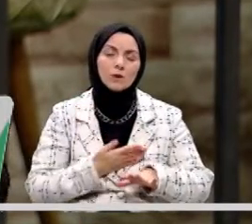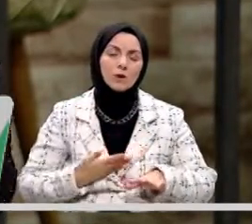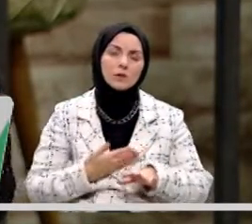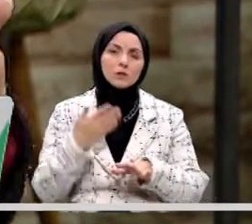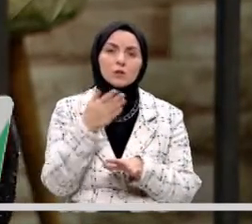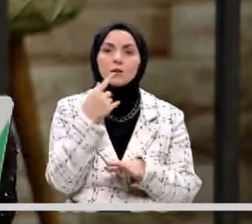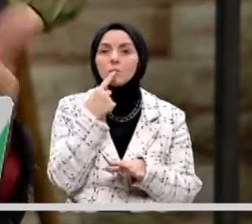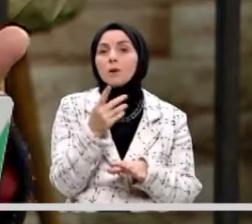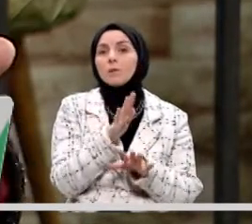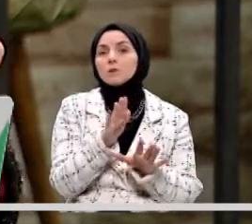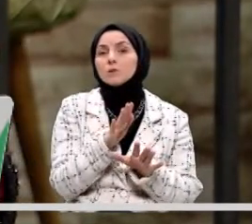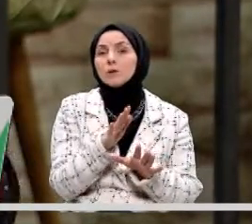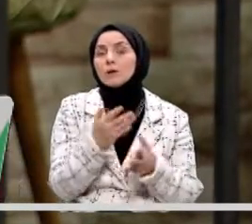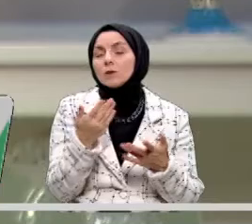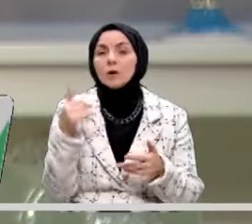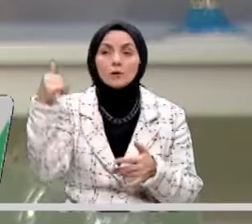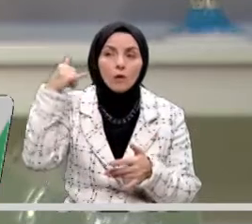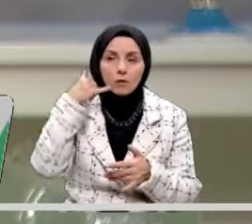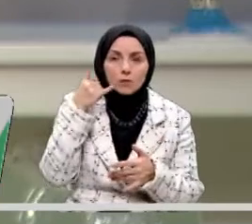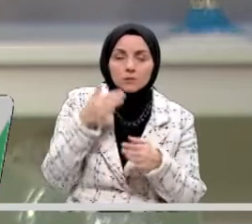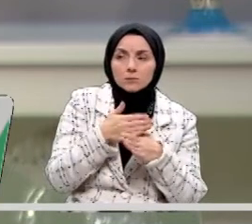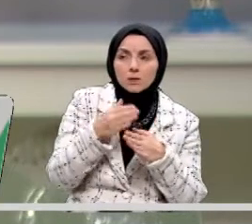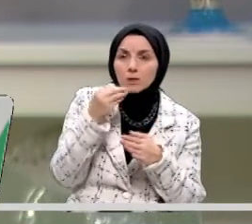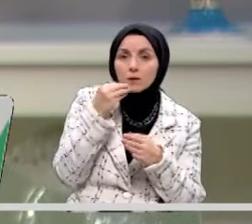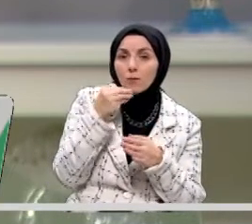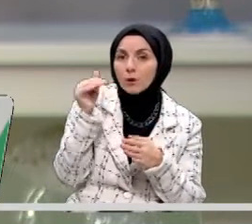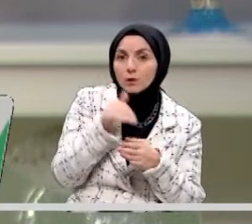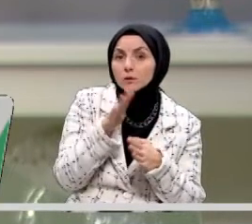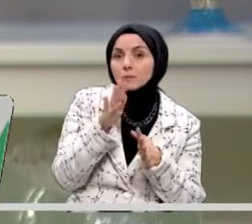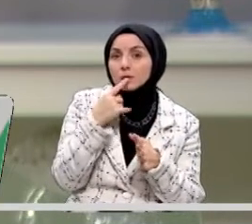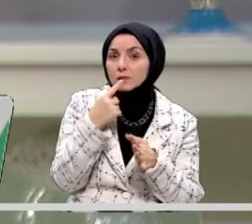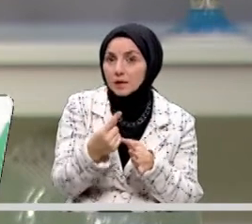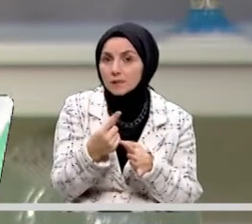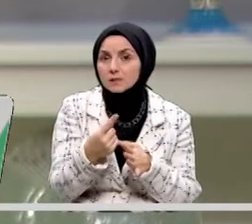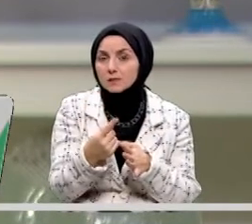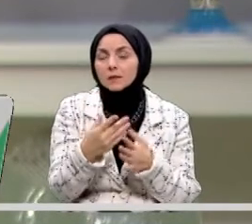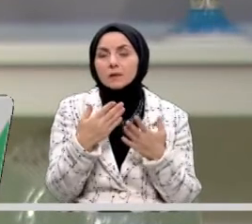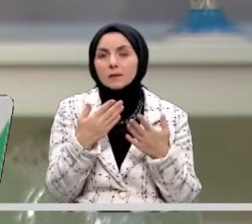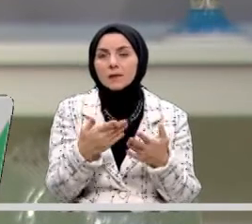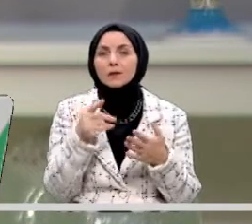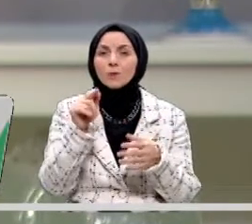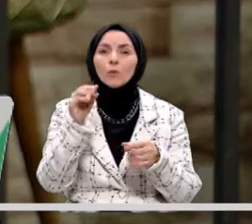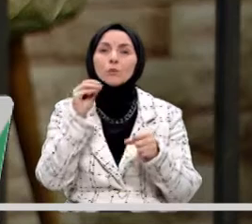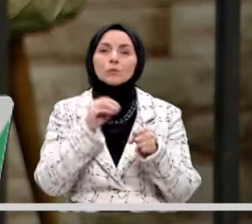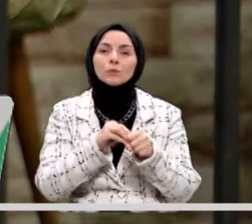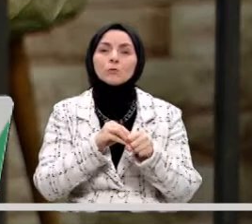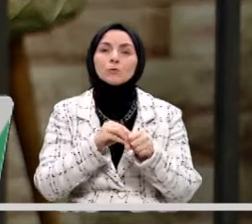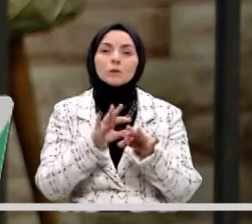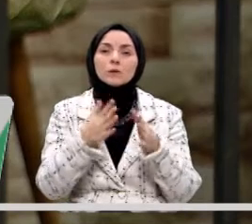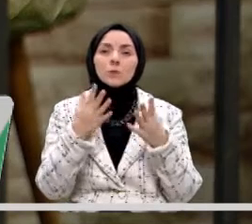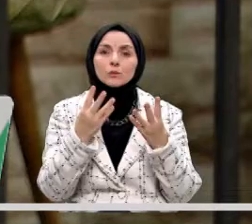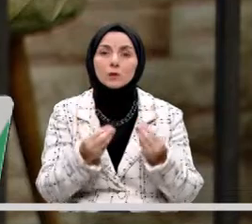ararsın Ne oldu niye gelmedi siparişini yani sonucunu O süre içinde istersin Biz de